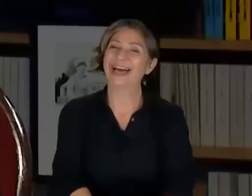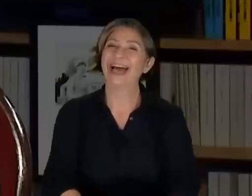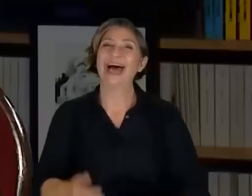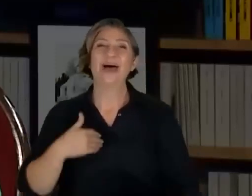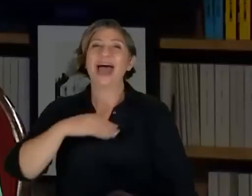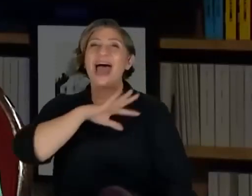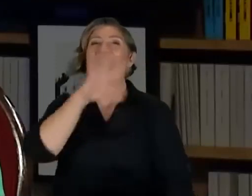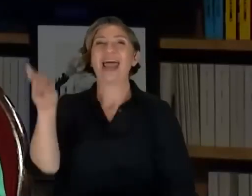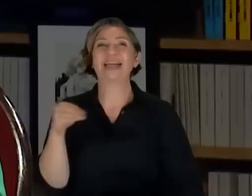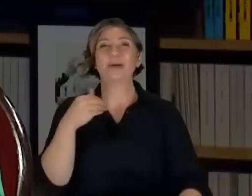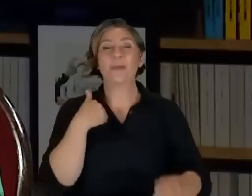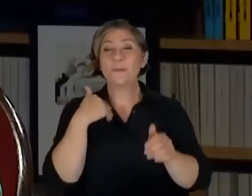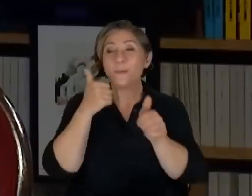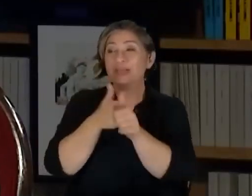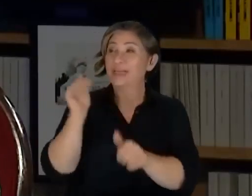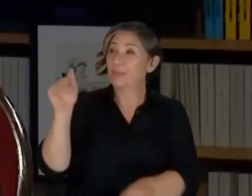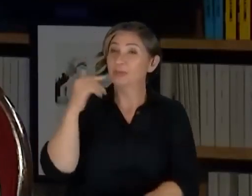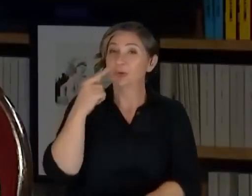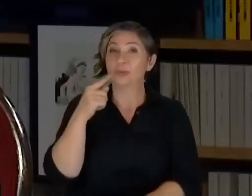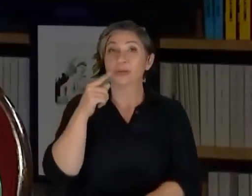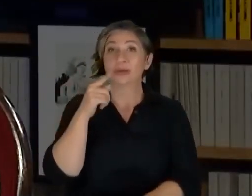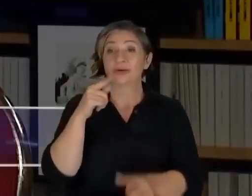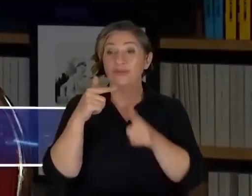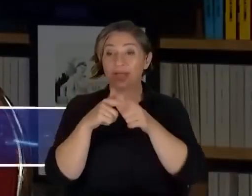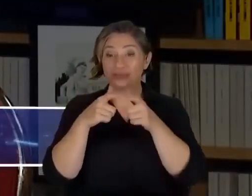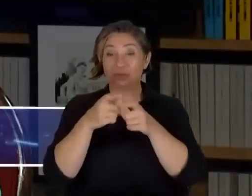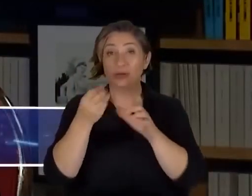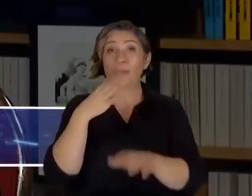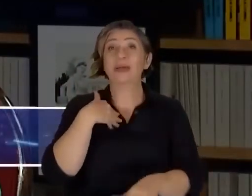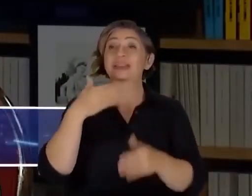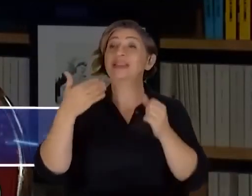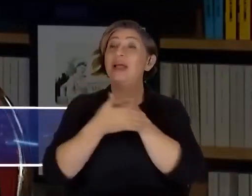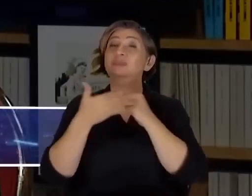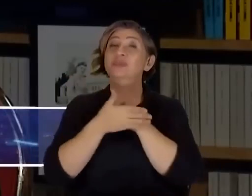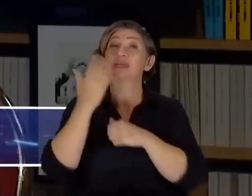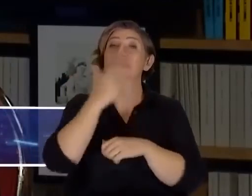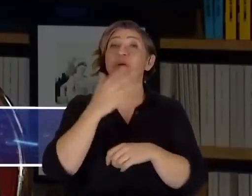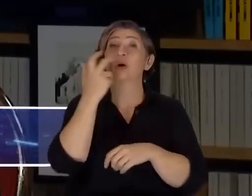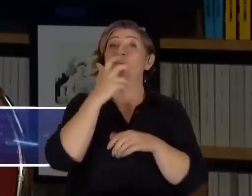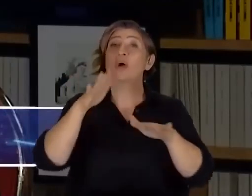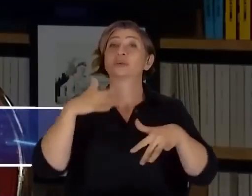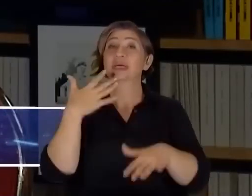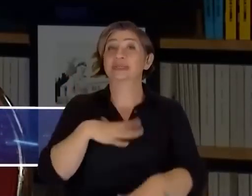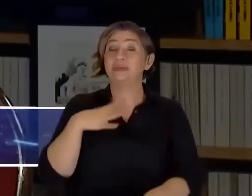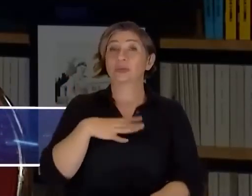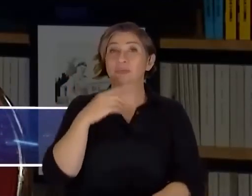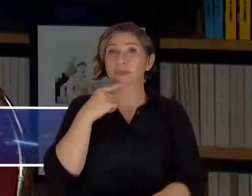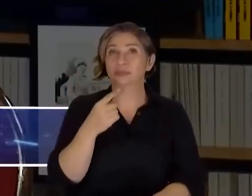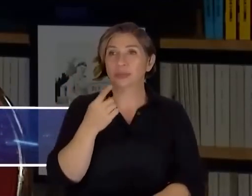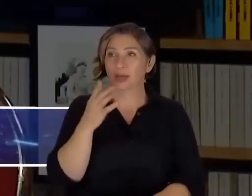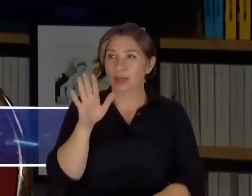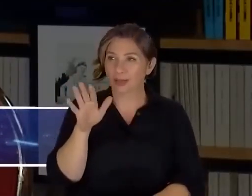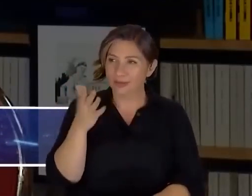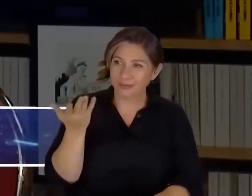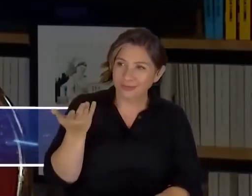her yerde, hatta ben menajerime diyorum ki ilk bu çıktığında Frank Sinatra, ya ben Trabzon'a gidip konser vermek istiyorum dedim. Dedi